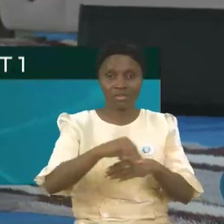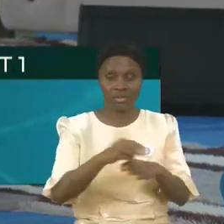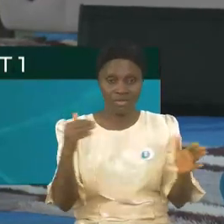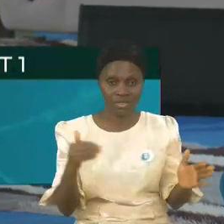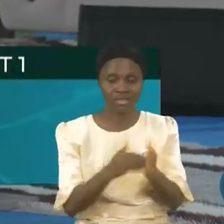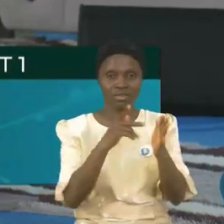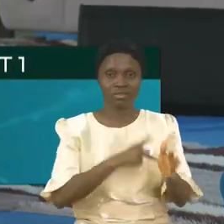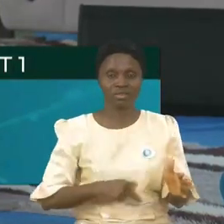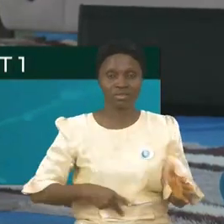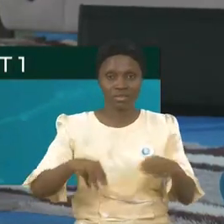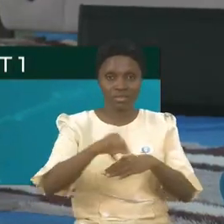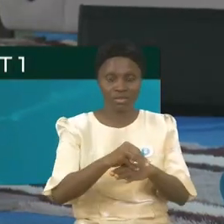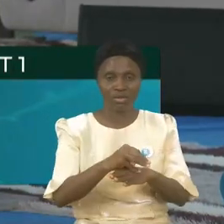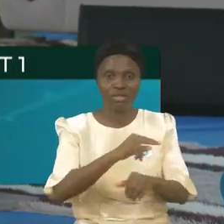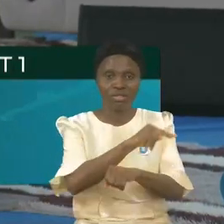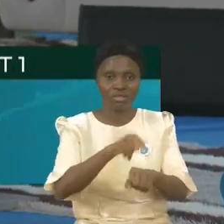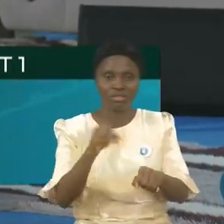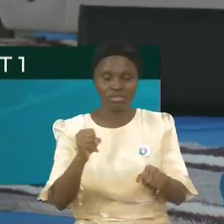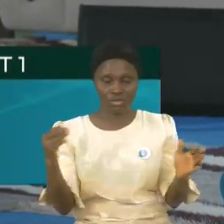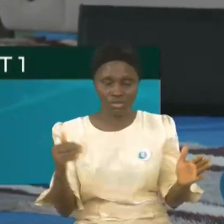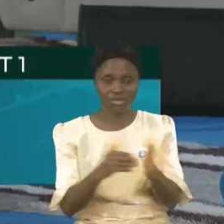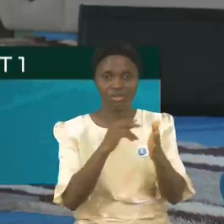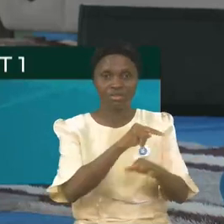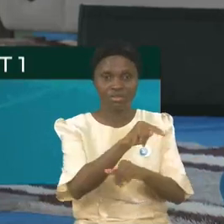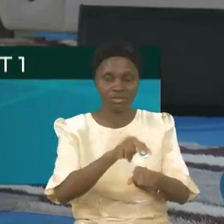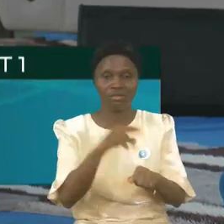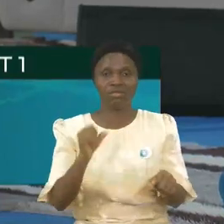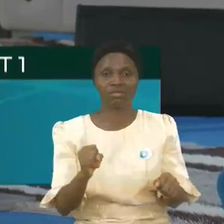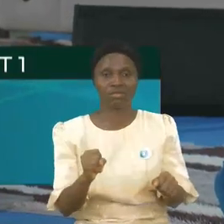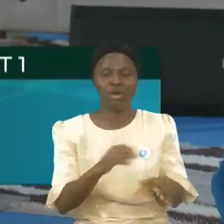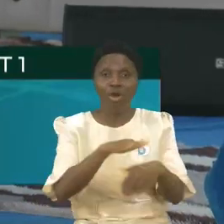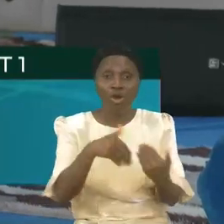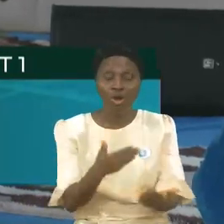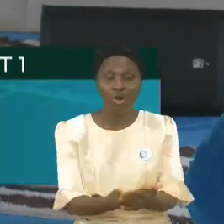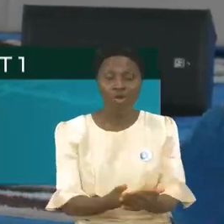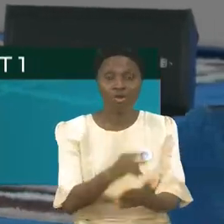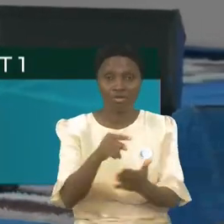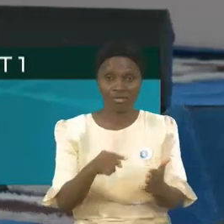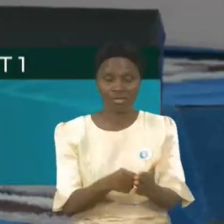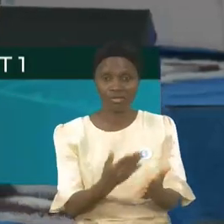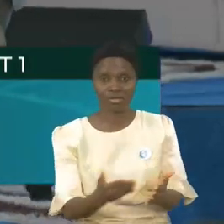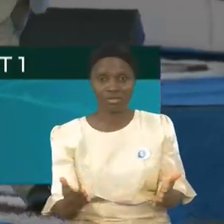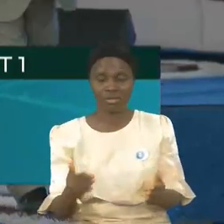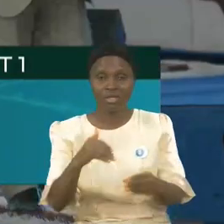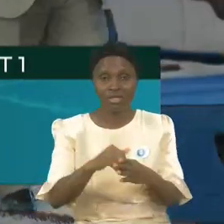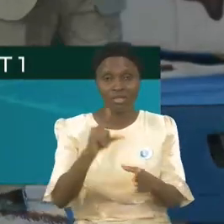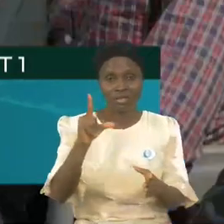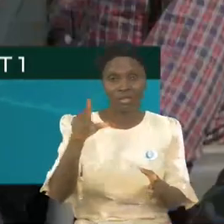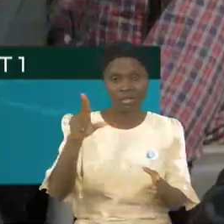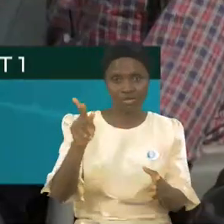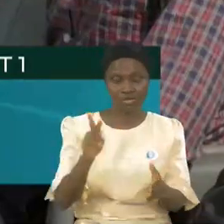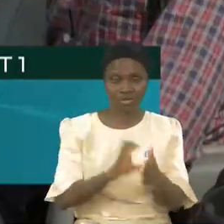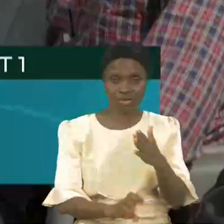a dit avant que son royaume avant son arrivée que Mathieu 24 que le royaume seront contre royaume il y aura les orages